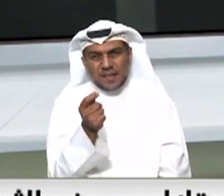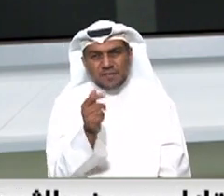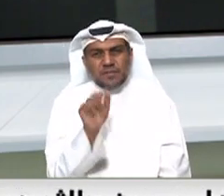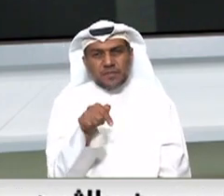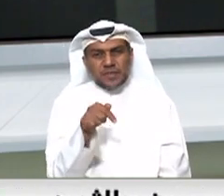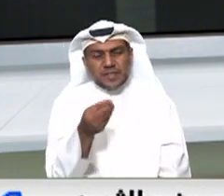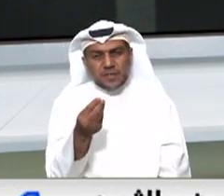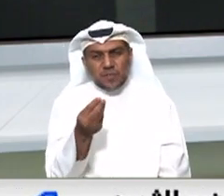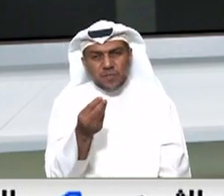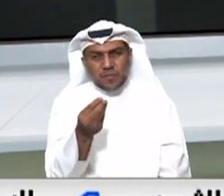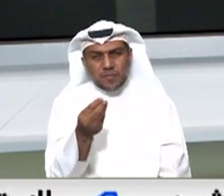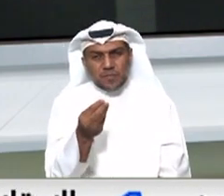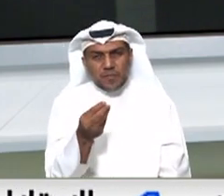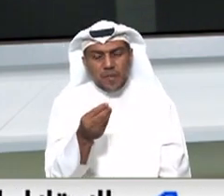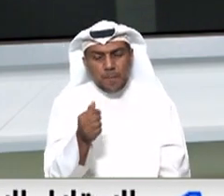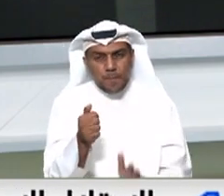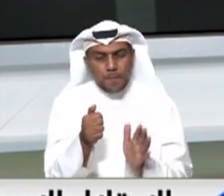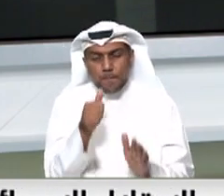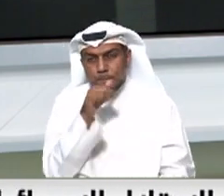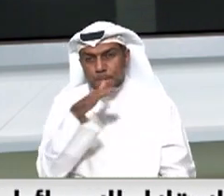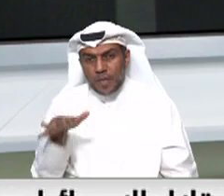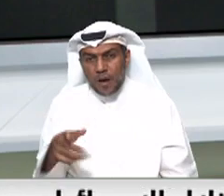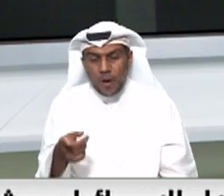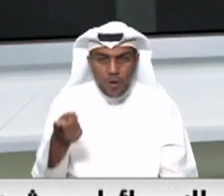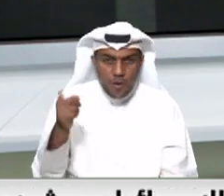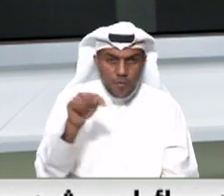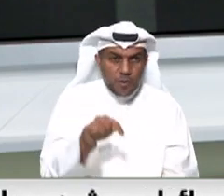ومحدوده ومحصوره على المناطق الساحليه